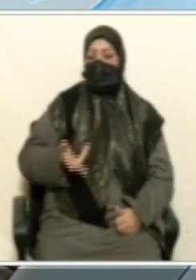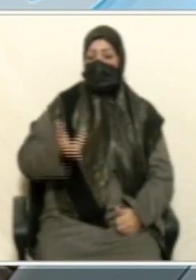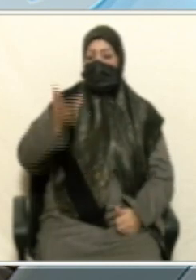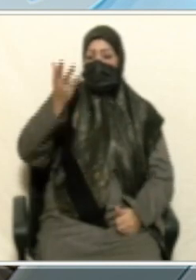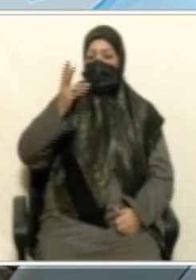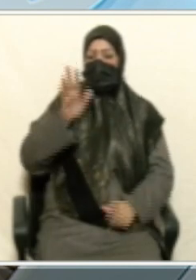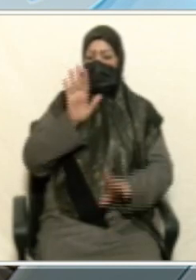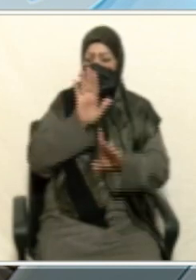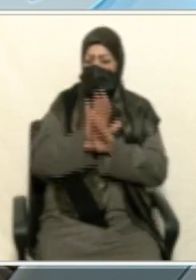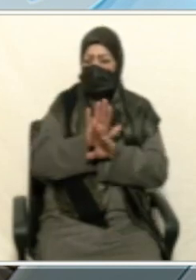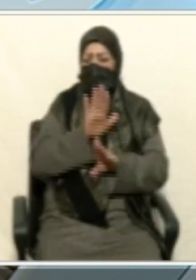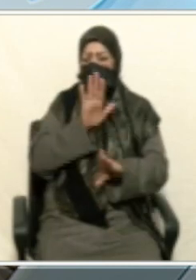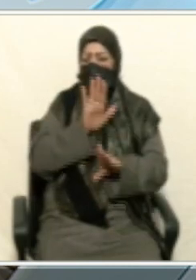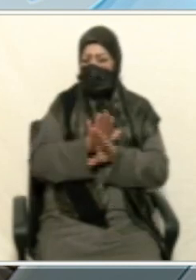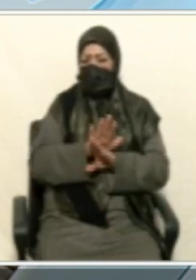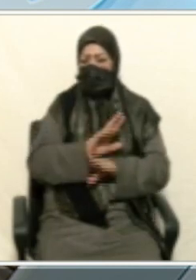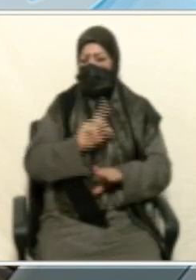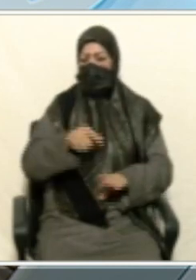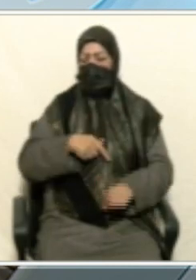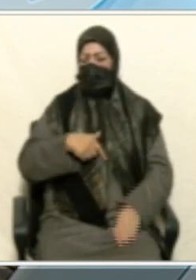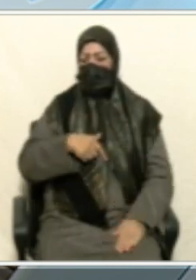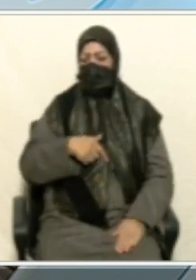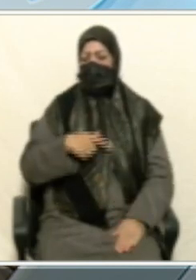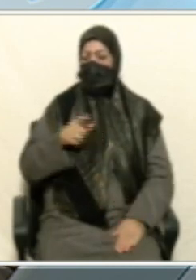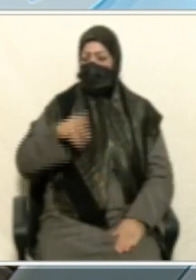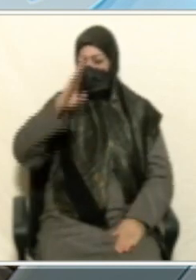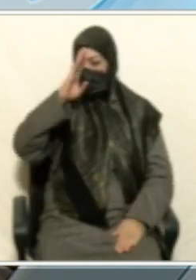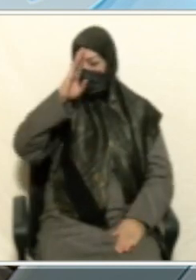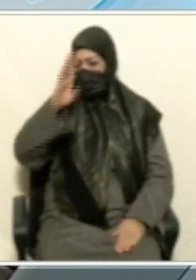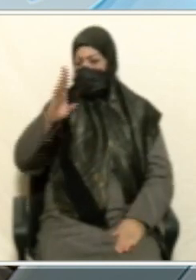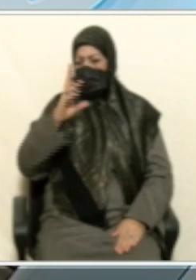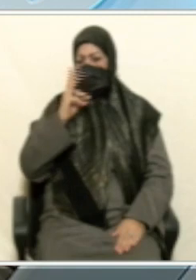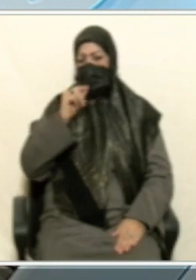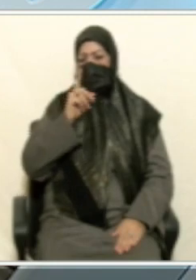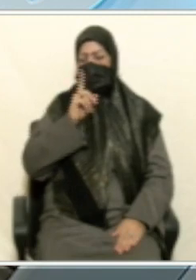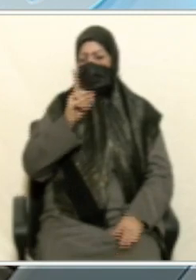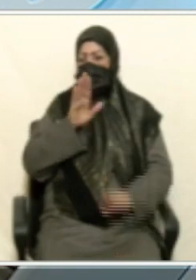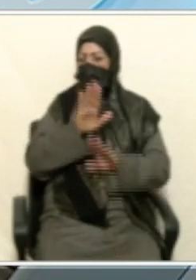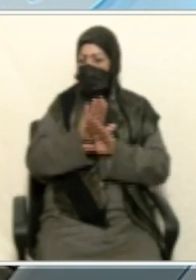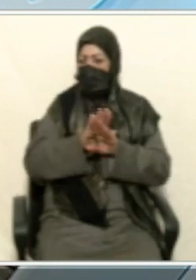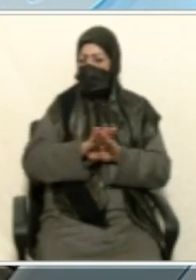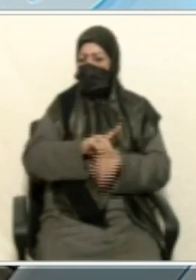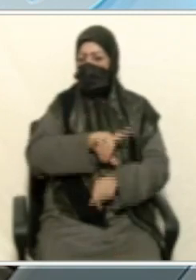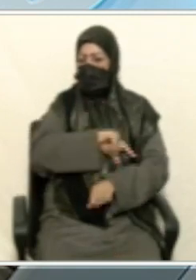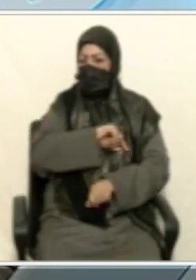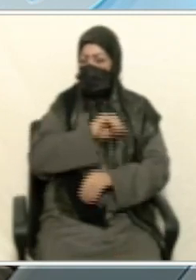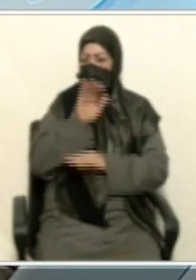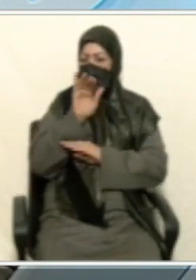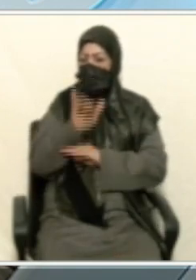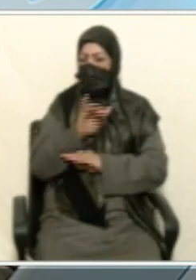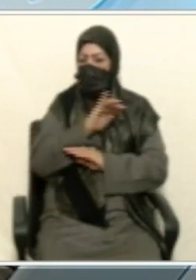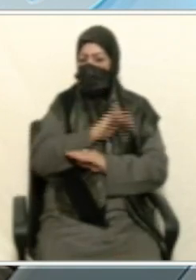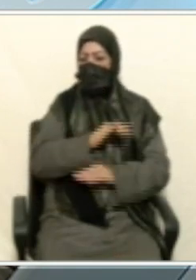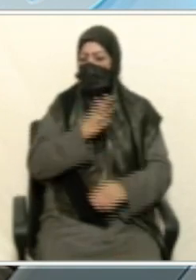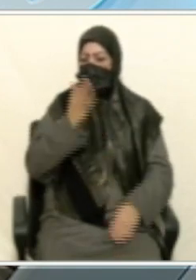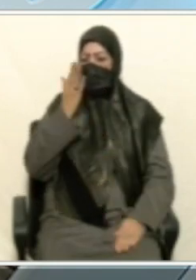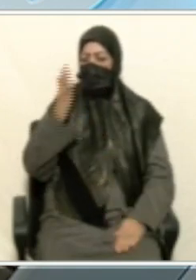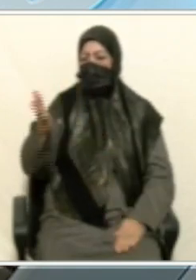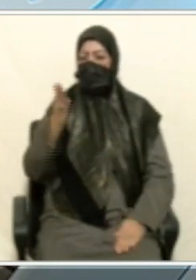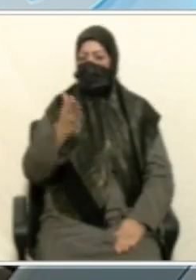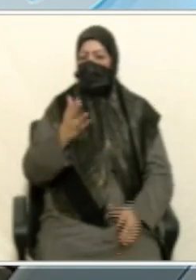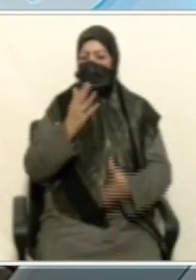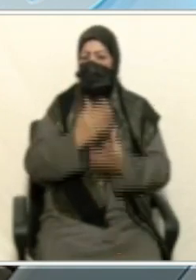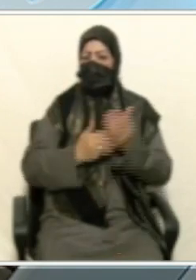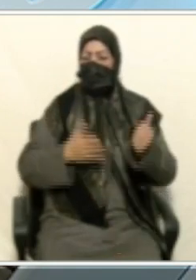منهم عليه شكرا أو برا أو إحسانا؟ أي جحود أكبر من هذا؟ ذاك الذي أخذ أمه